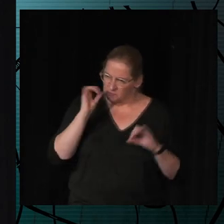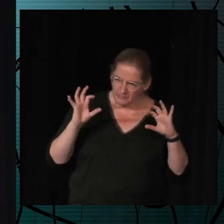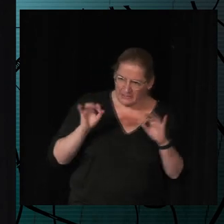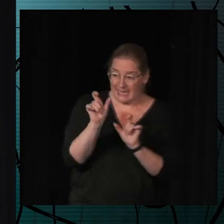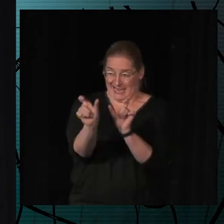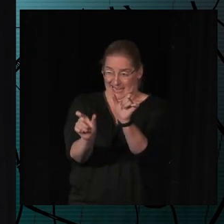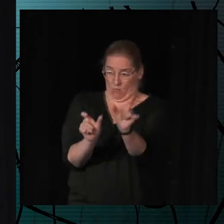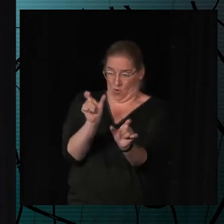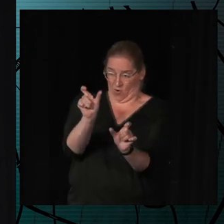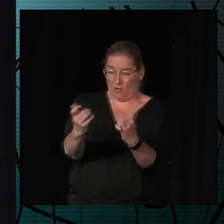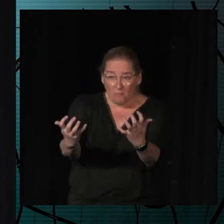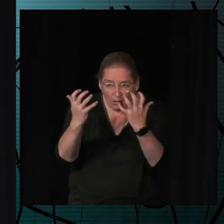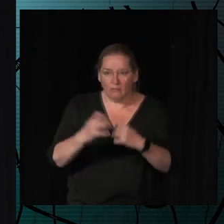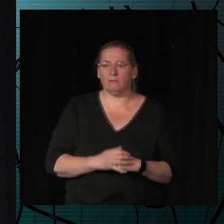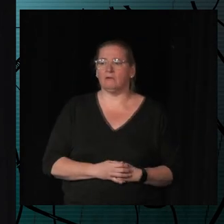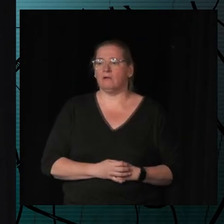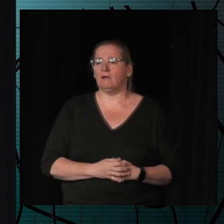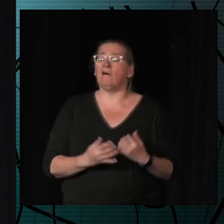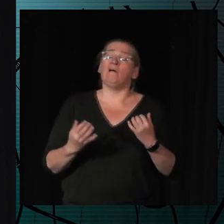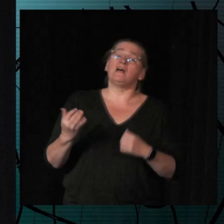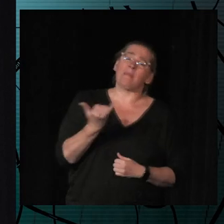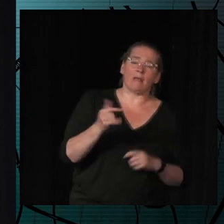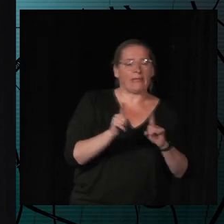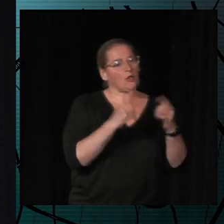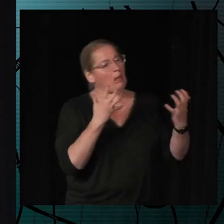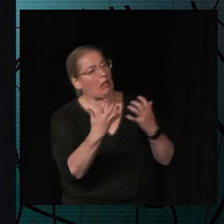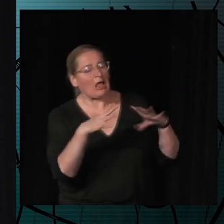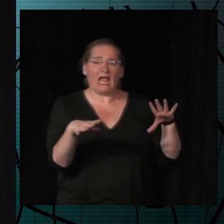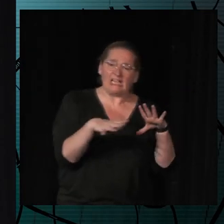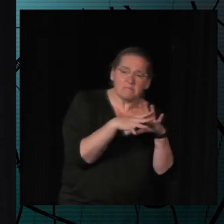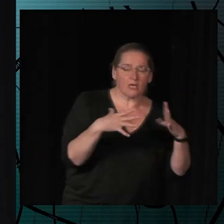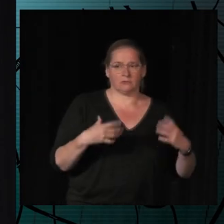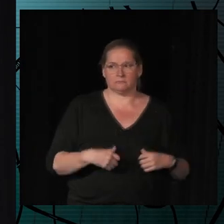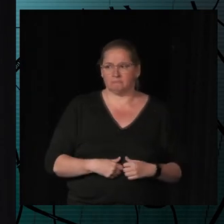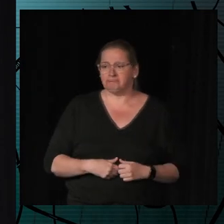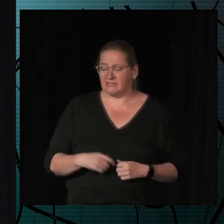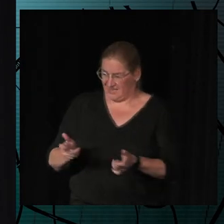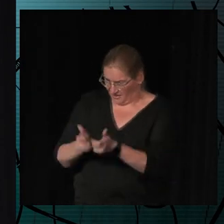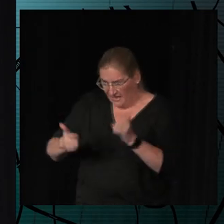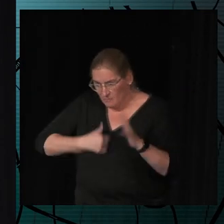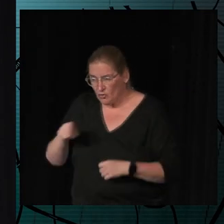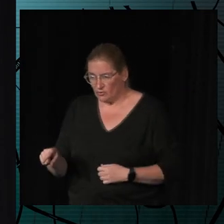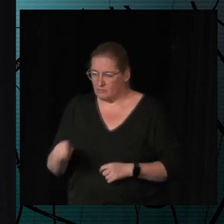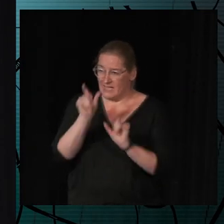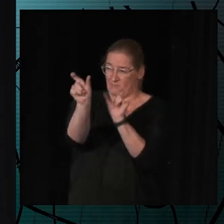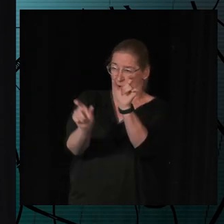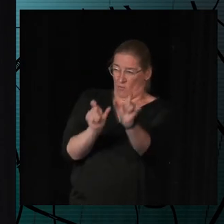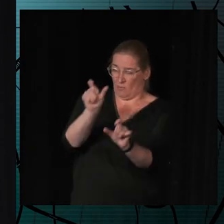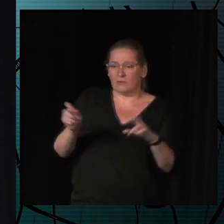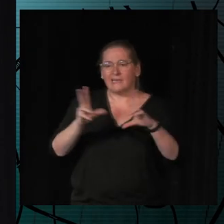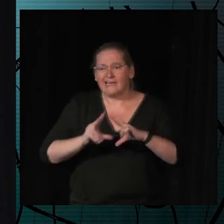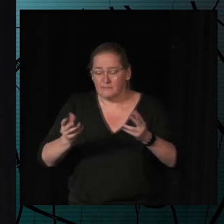mots juste des mots c'est que sans effet pour ça on est loin du blockbuster on est vraiment sur une production typiquement indépendante mais la puissance des mots la